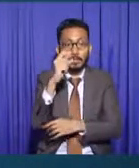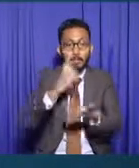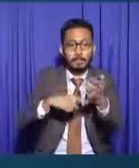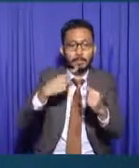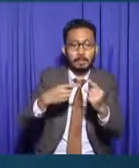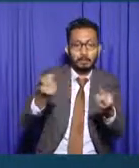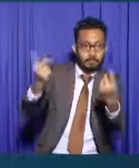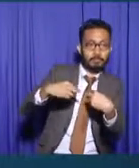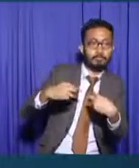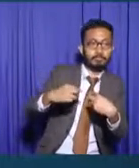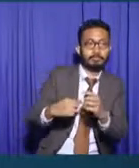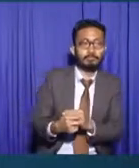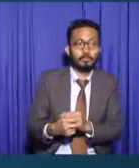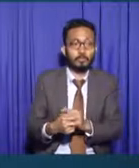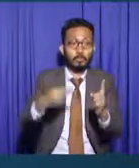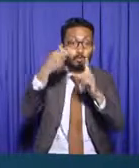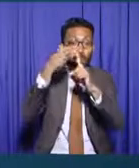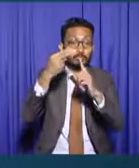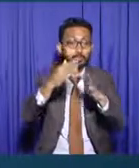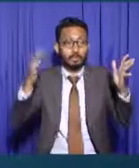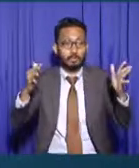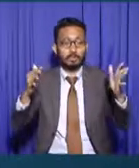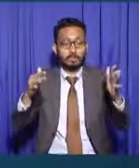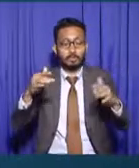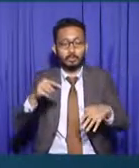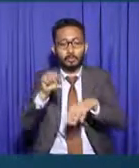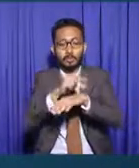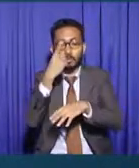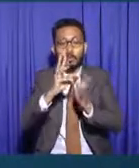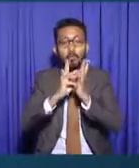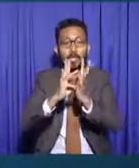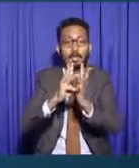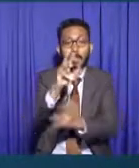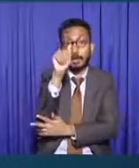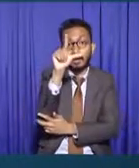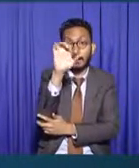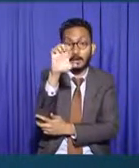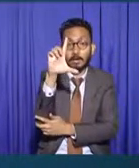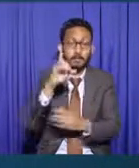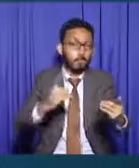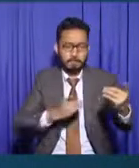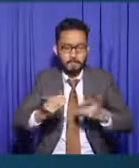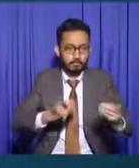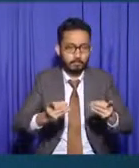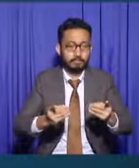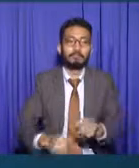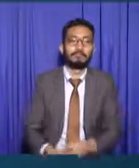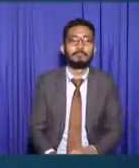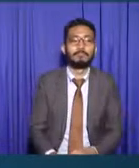ia hadir huruf besar digunakan untuk mewakili